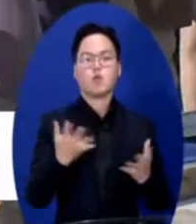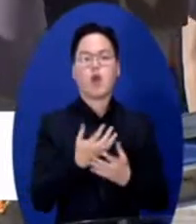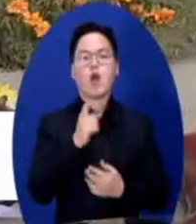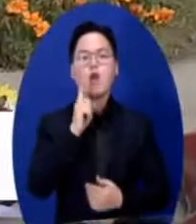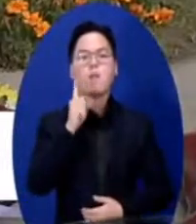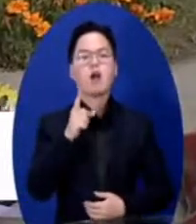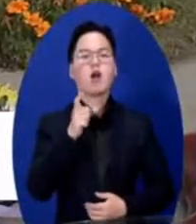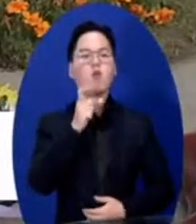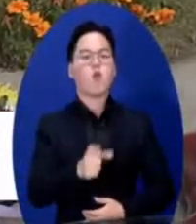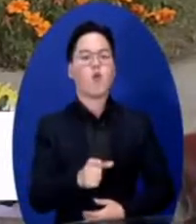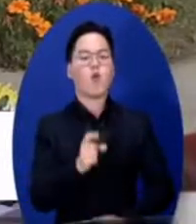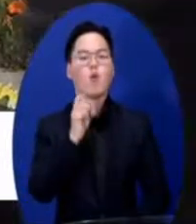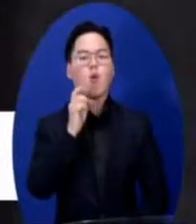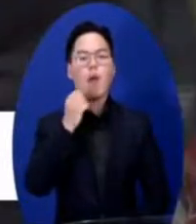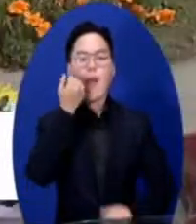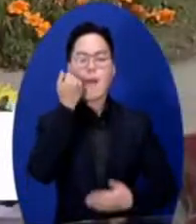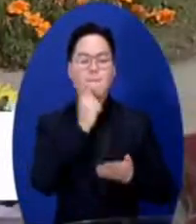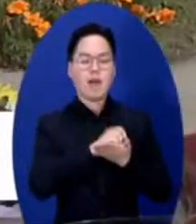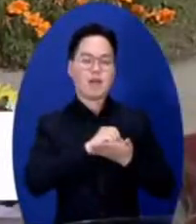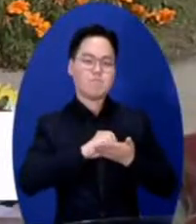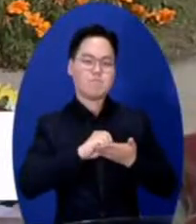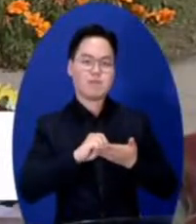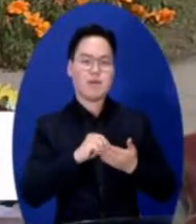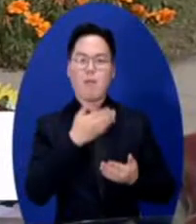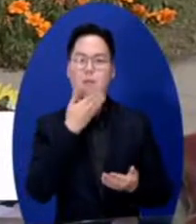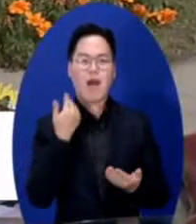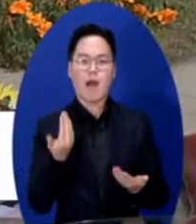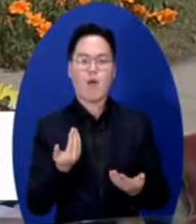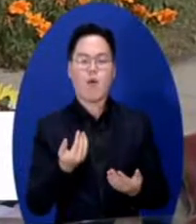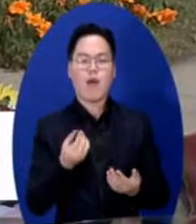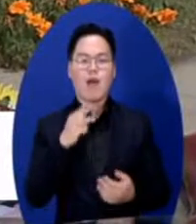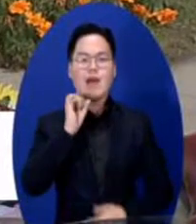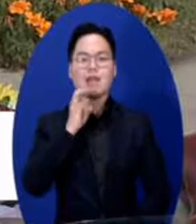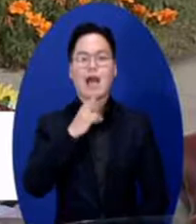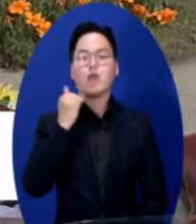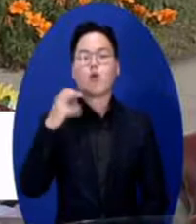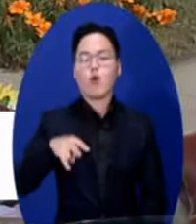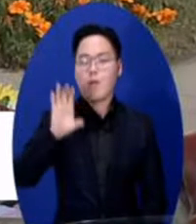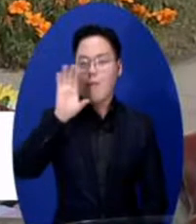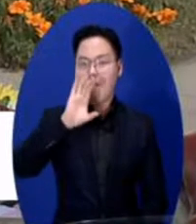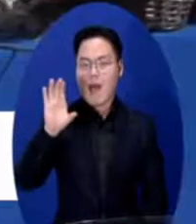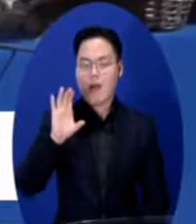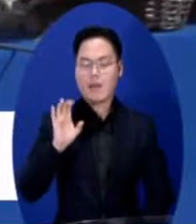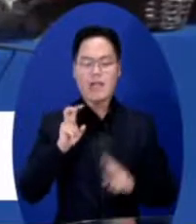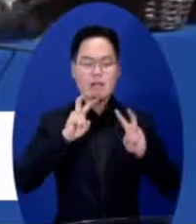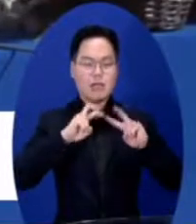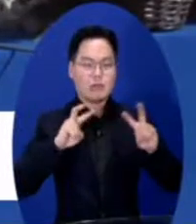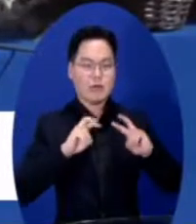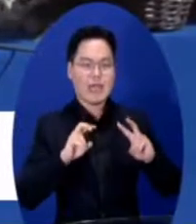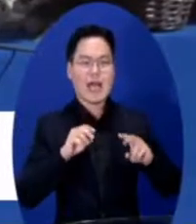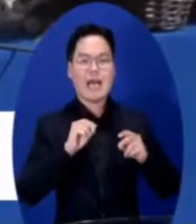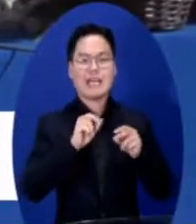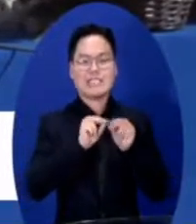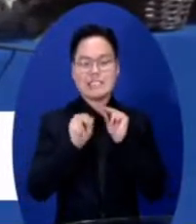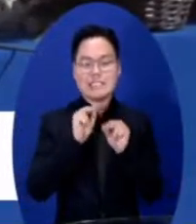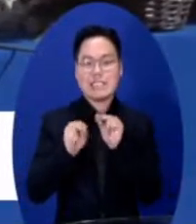орчим хүний одоо нотлох баримт бичиг олдоогүй байгаа. За гэхдээ тагнуулын байгууллага одоо баримтуудыг шалгах,